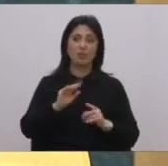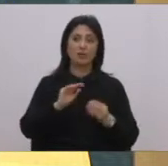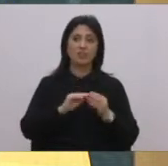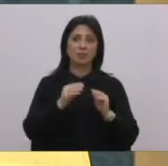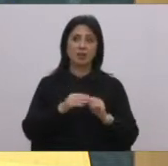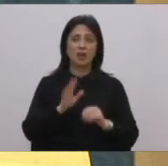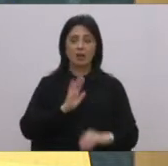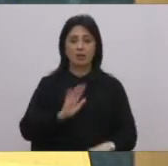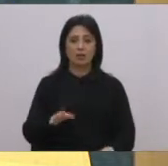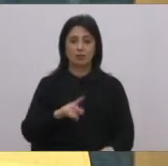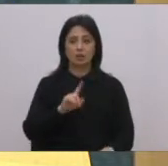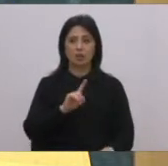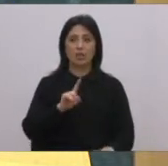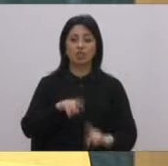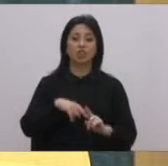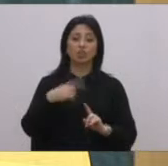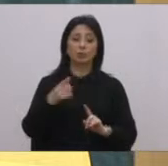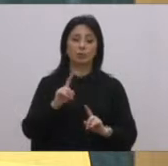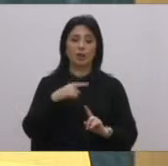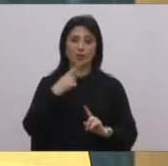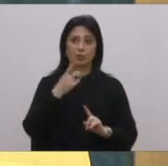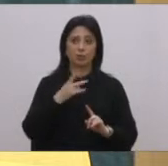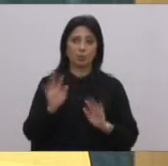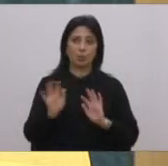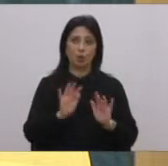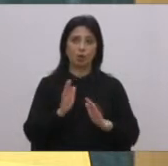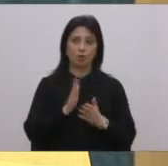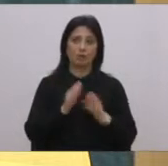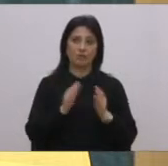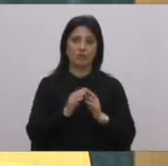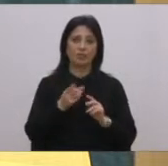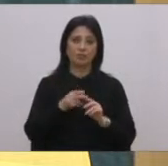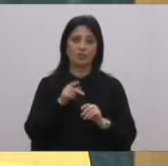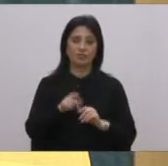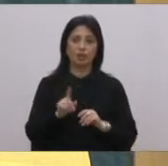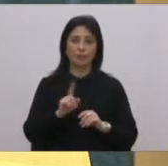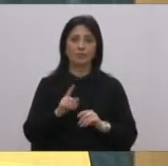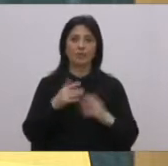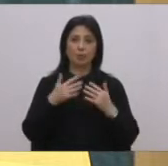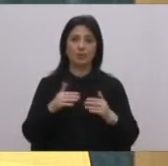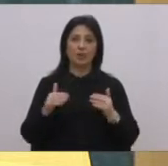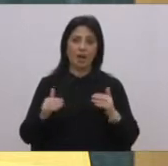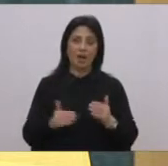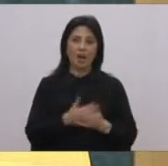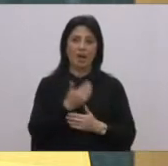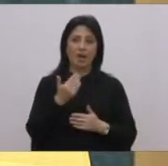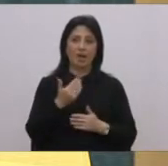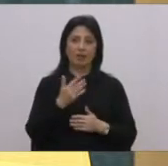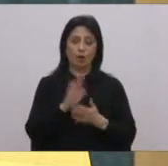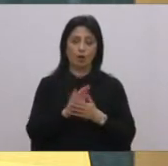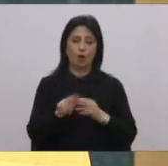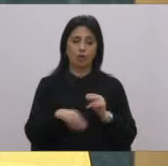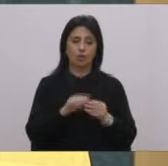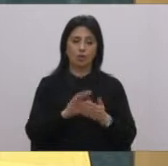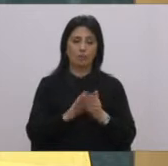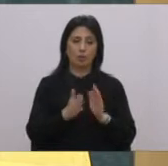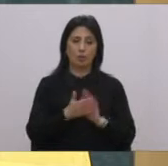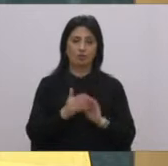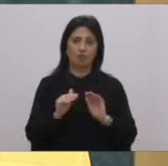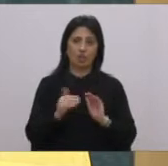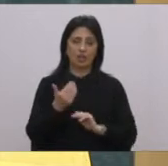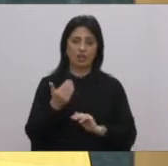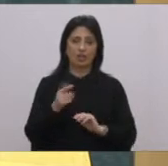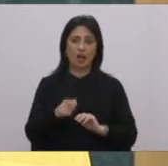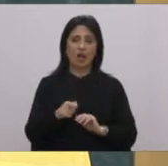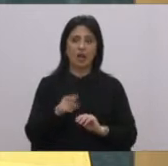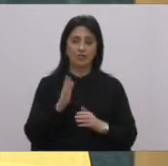არ იყოს და შემდგომ, რა თქმა უნდა, კვლავ პროცედურები არის საჭირო იმისთვის, რომ უკვე ახალი კონტრაქტორის პირობებში განახდეს, თუმცა